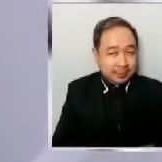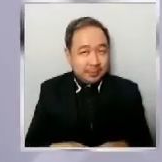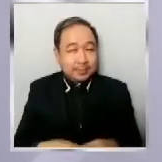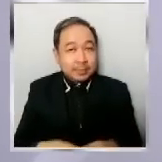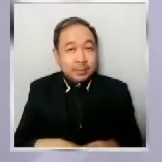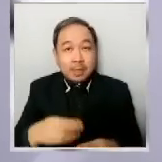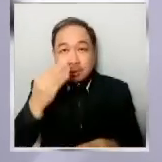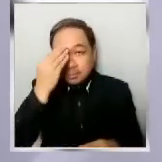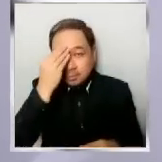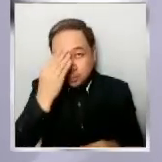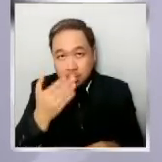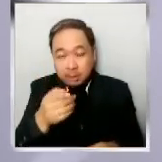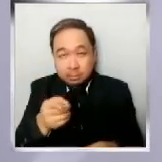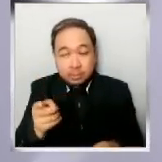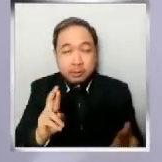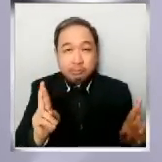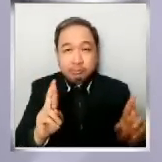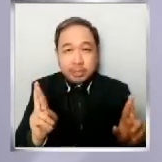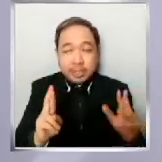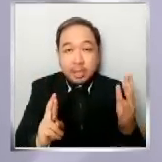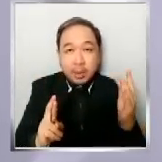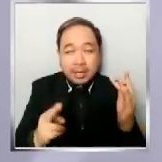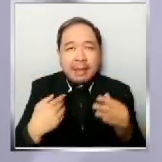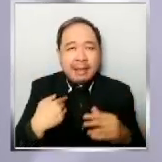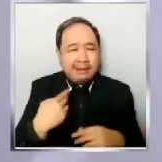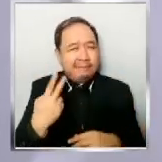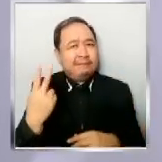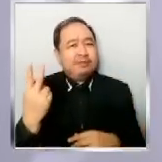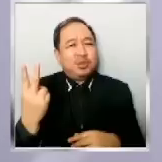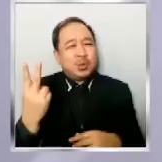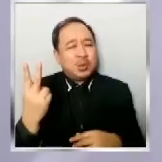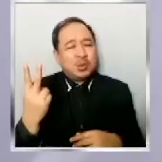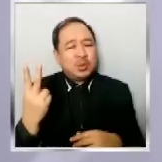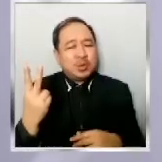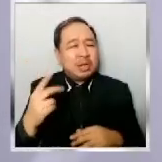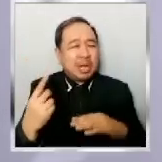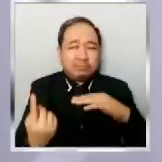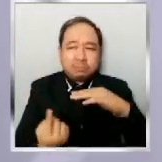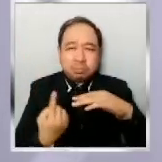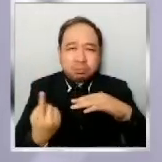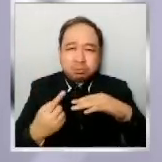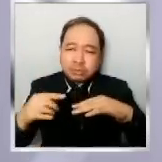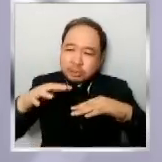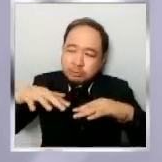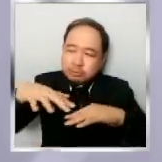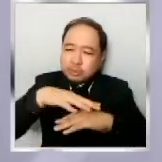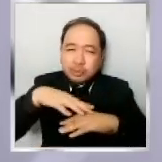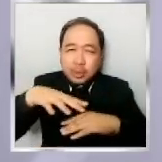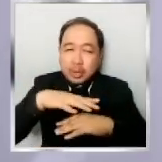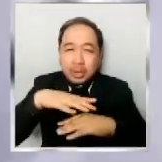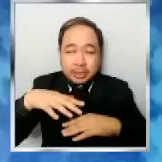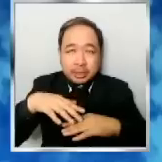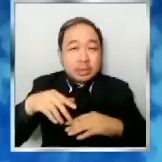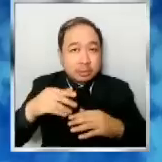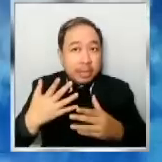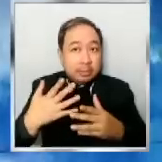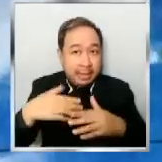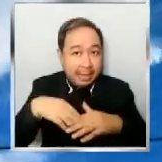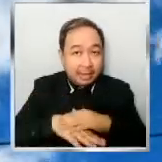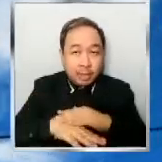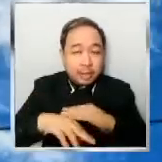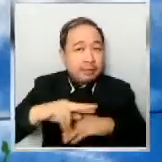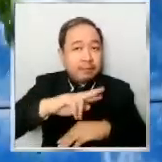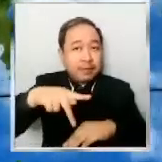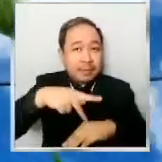kapuso, maging I am ready dahil dalawang sama ng panahon na ang binabantayan ngayon sa loob ng PAR. Ang isa ay bagong